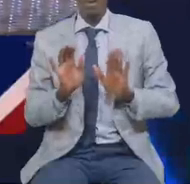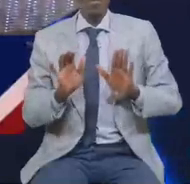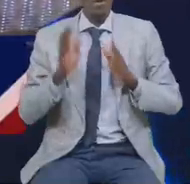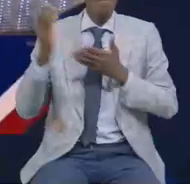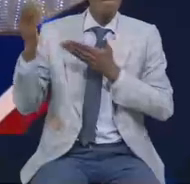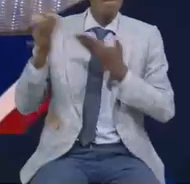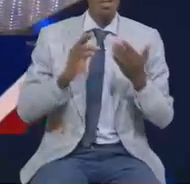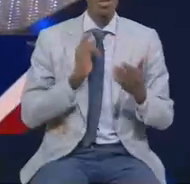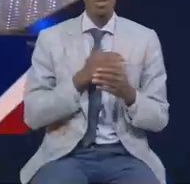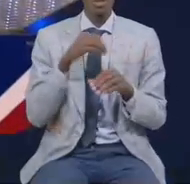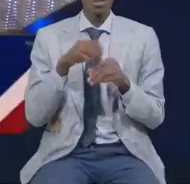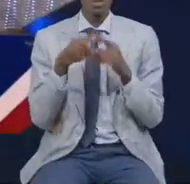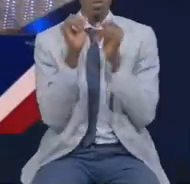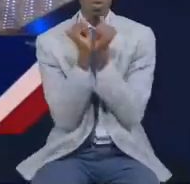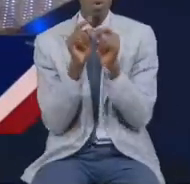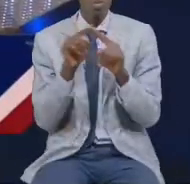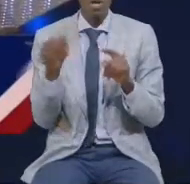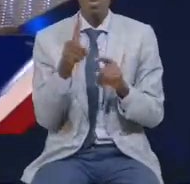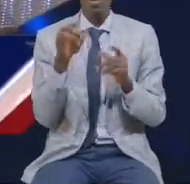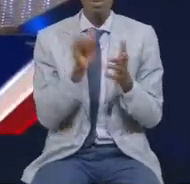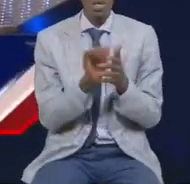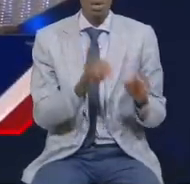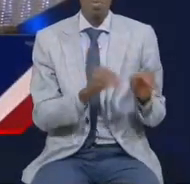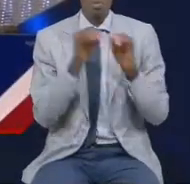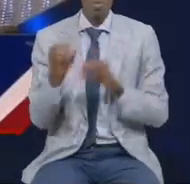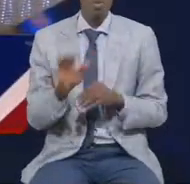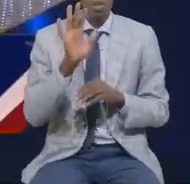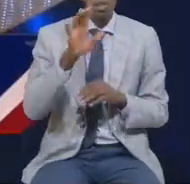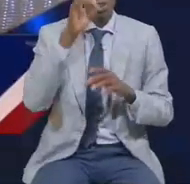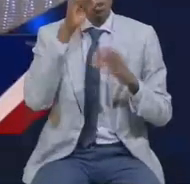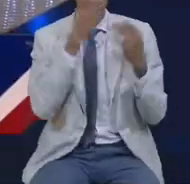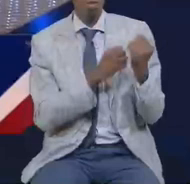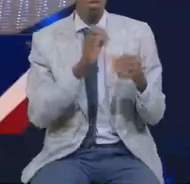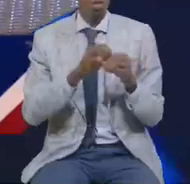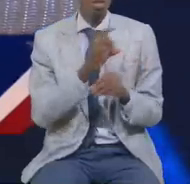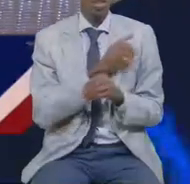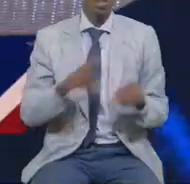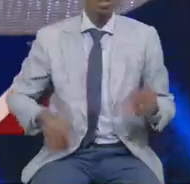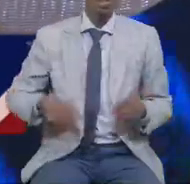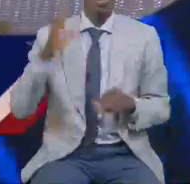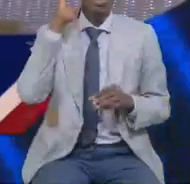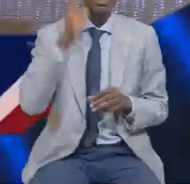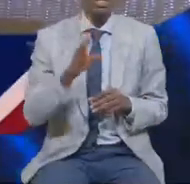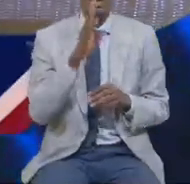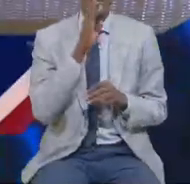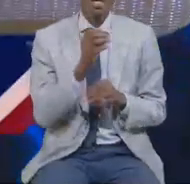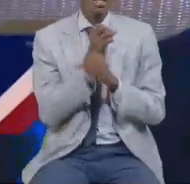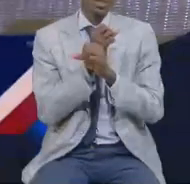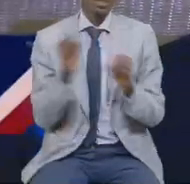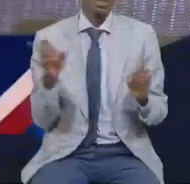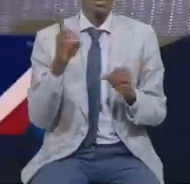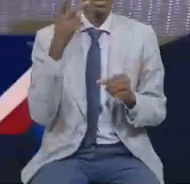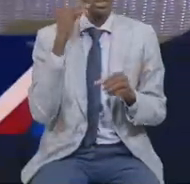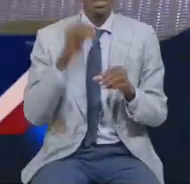se confie en l'Éternel est protégé. Luc chapitre